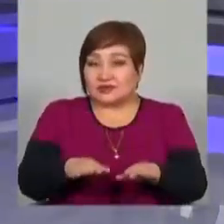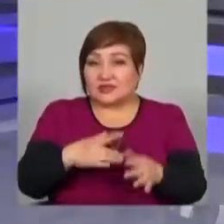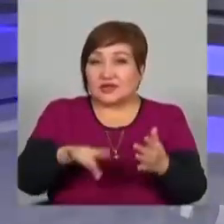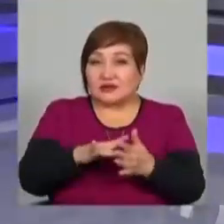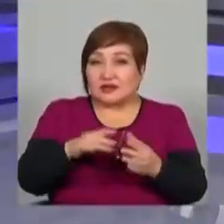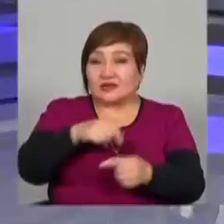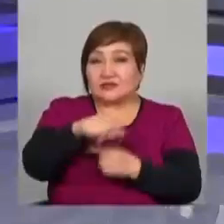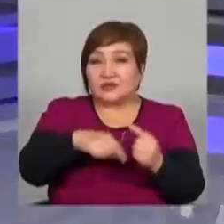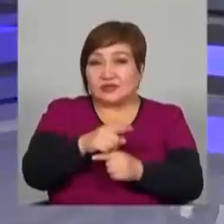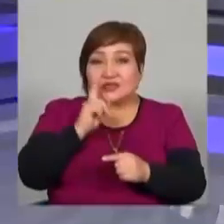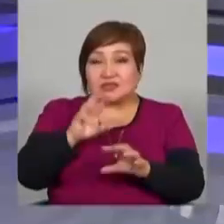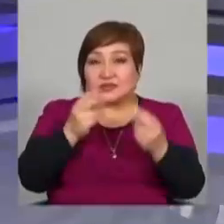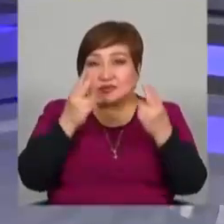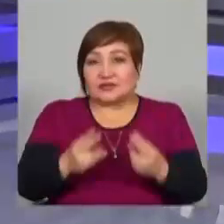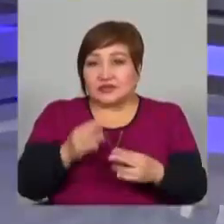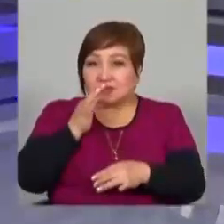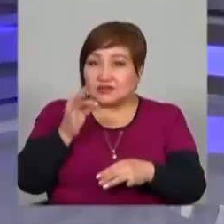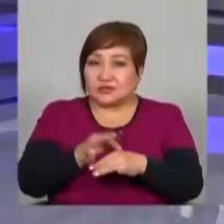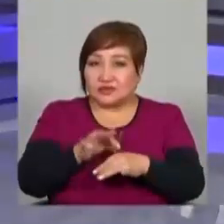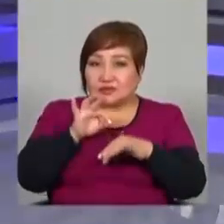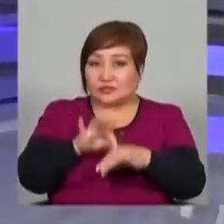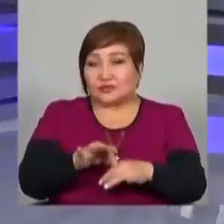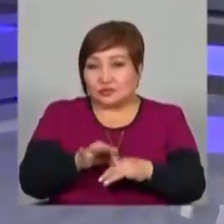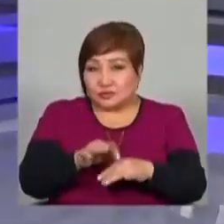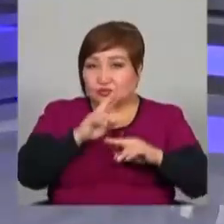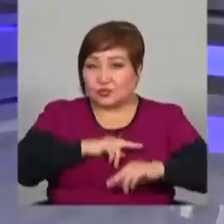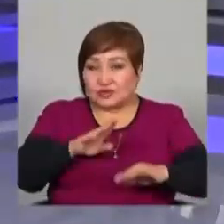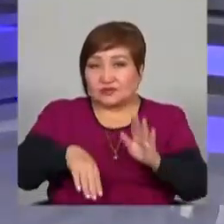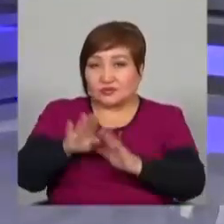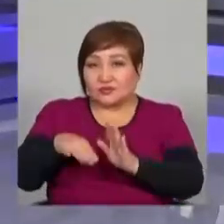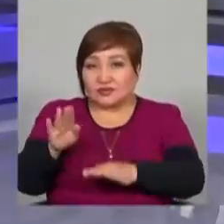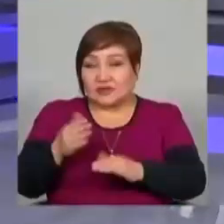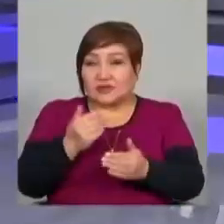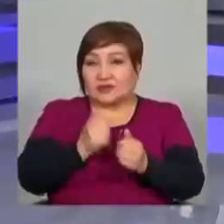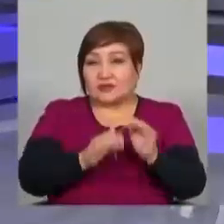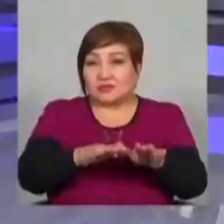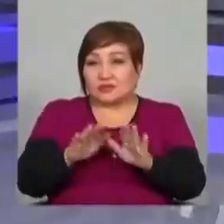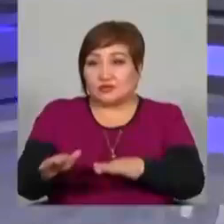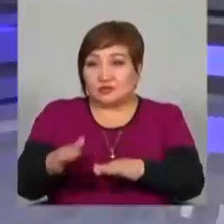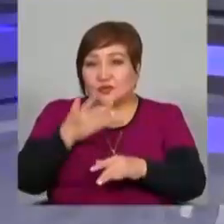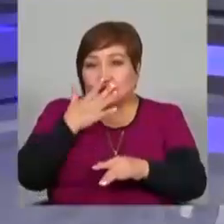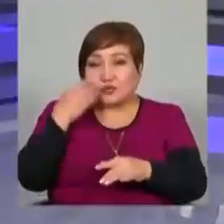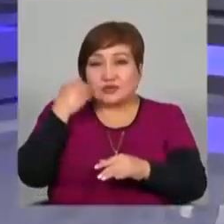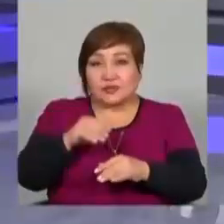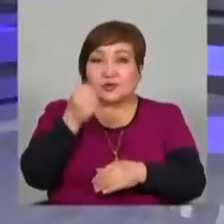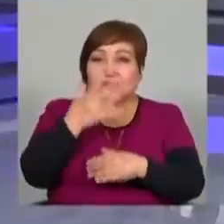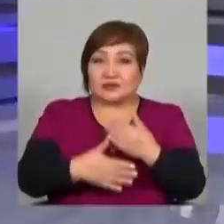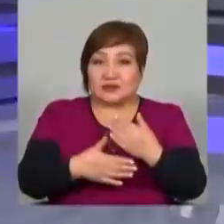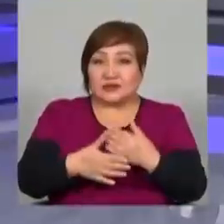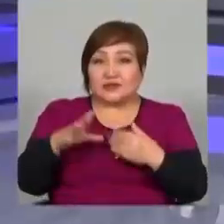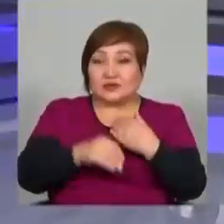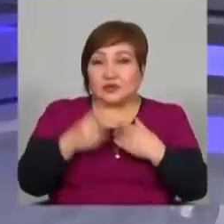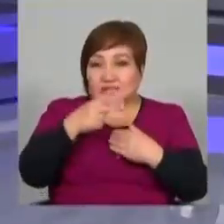мамандарды өндірістік тәжірибеден өткізу жұмыстарын арттырған. Мәселен, еліміздің әр өңіріндегі жол активтерінің ұлттық сапа орталықтарынан соңғы 2